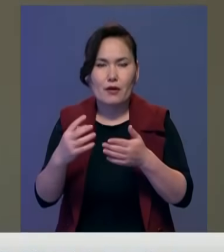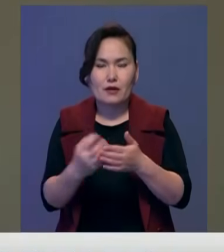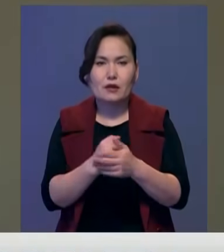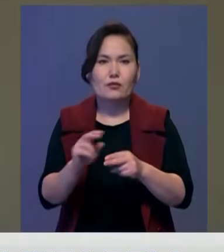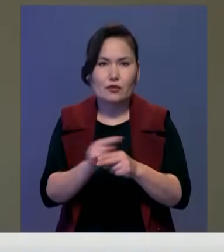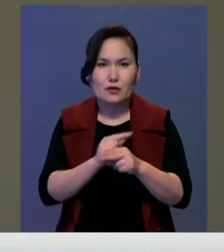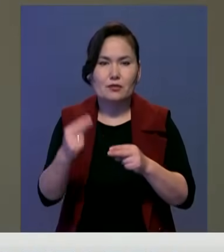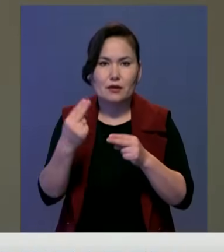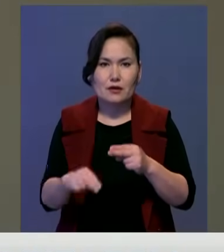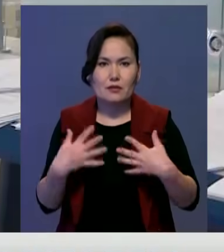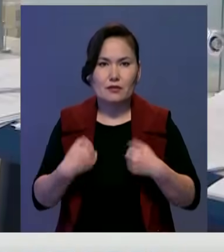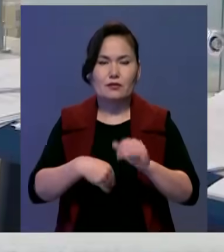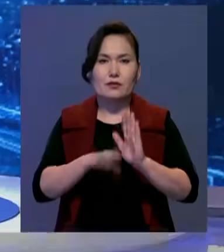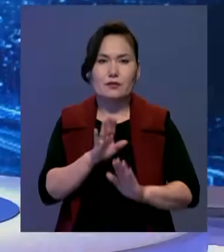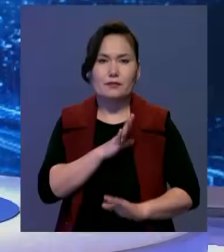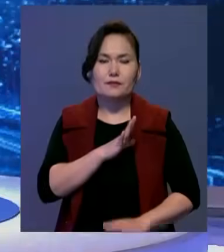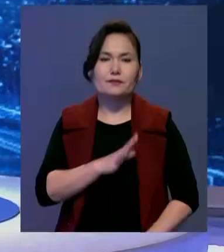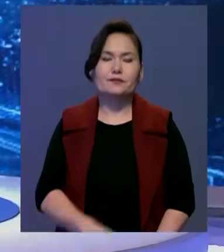шықты.